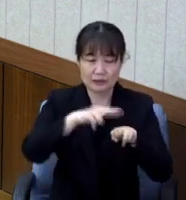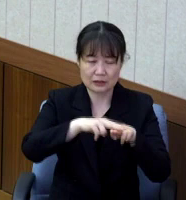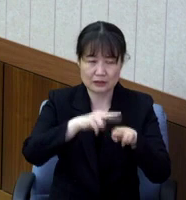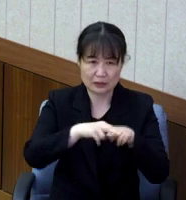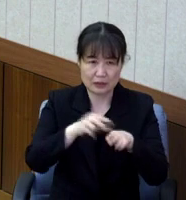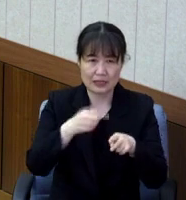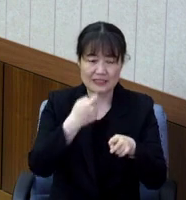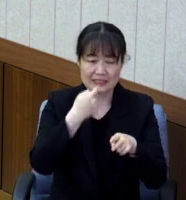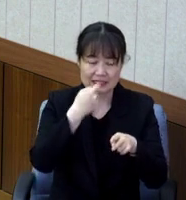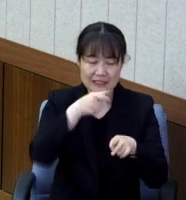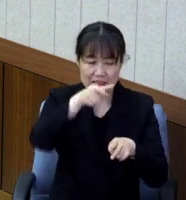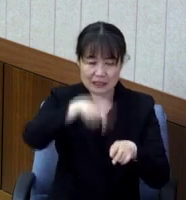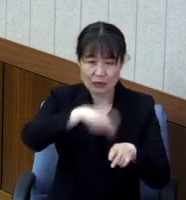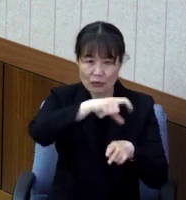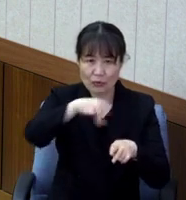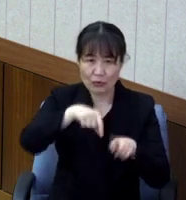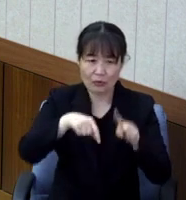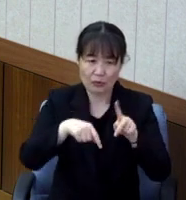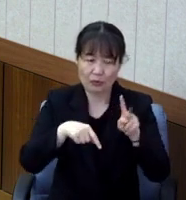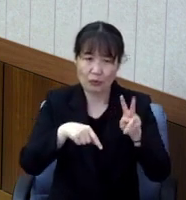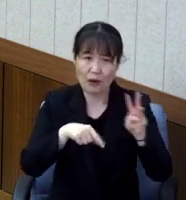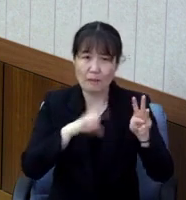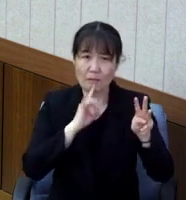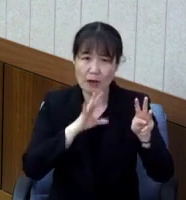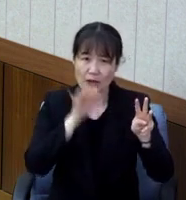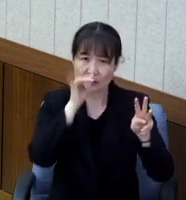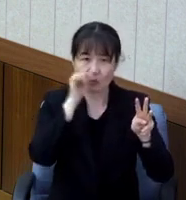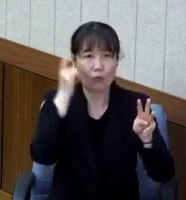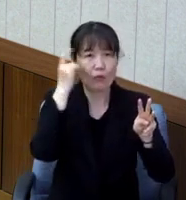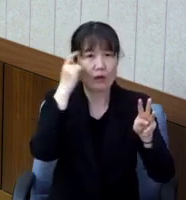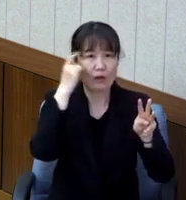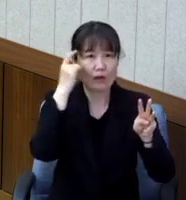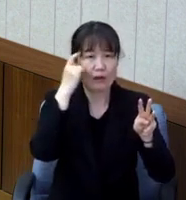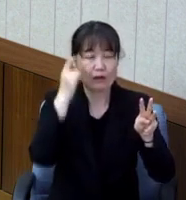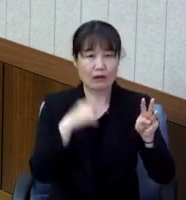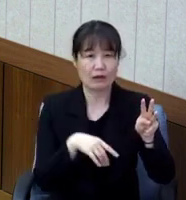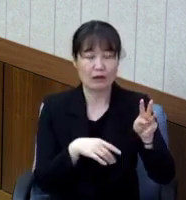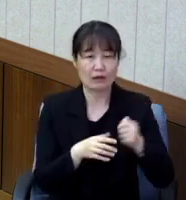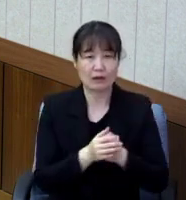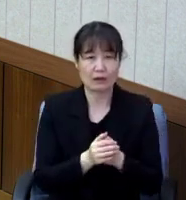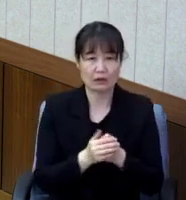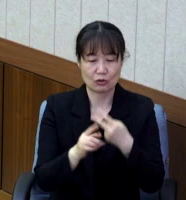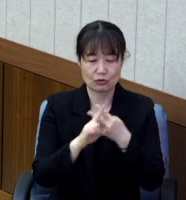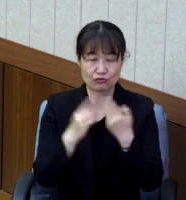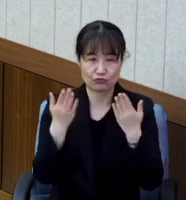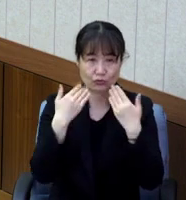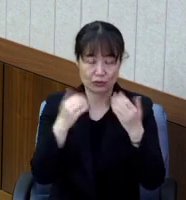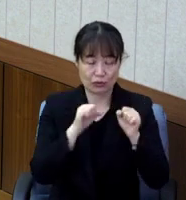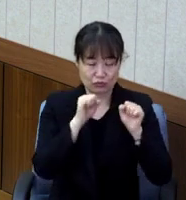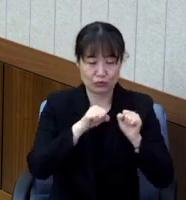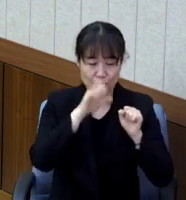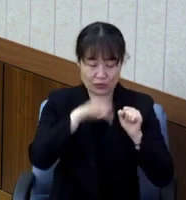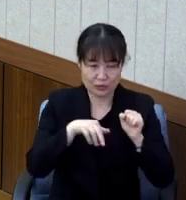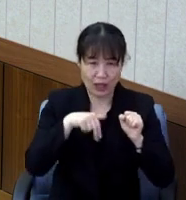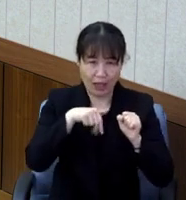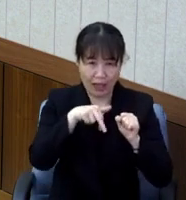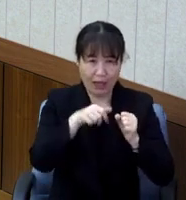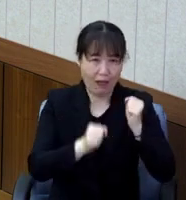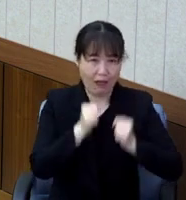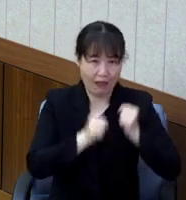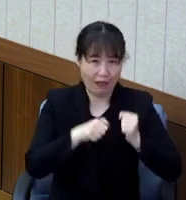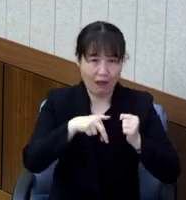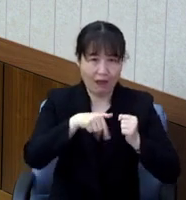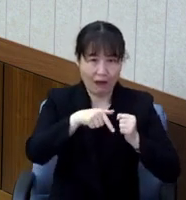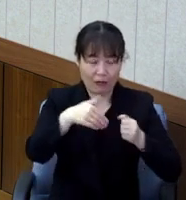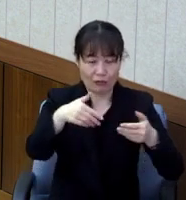횡단보도가 3면에만 설치된 이유에 관해 묻고 싶습니다. 훈민중학교 운동장 입구에서 학생들이 뛰어나오게 되면